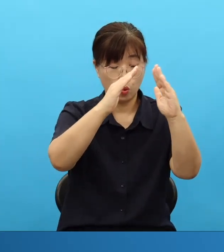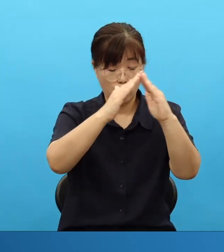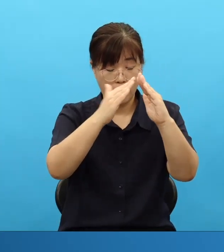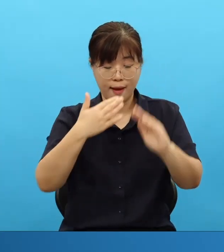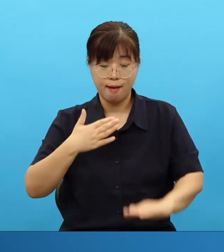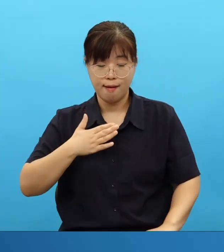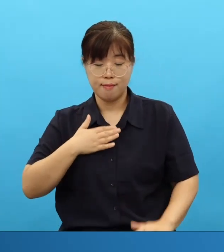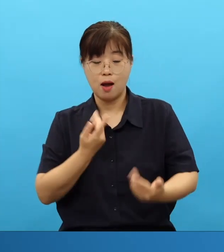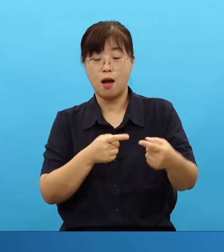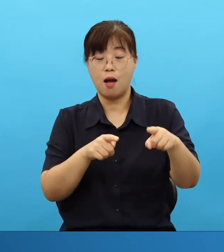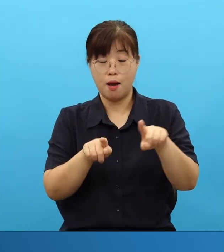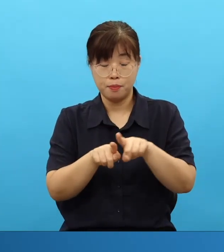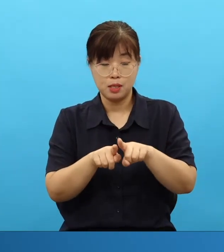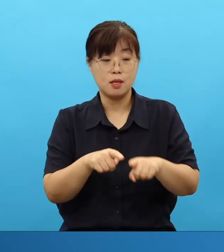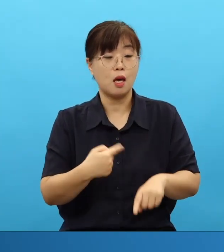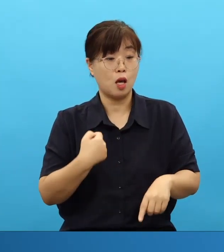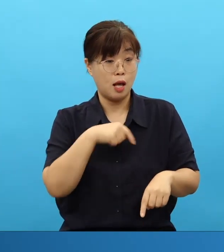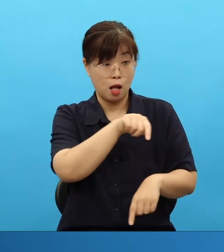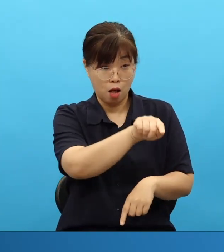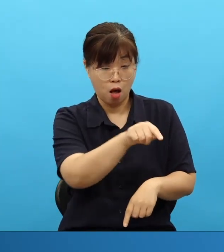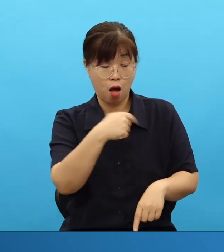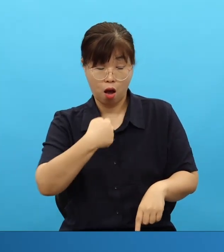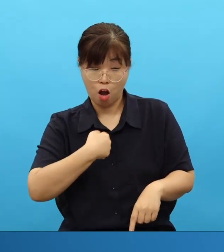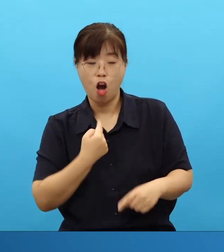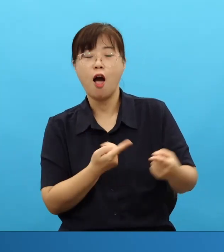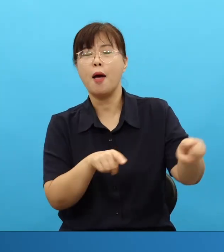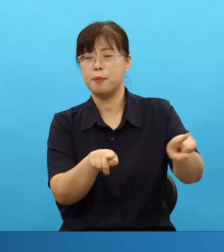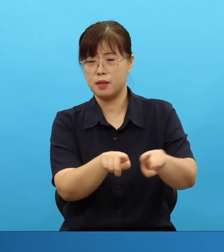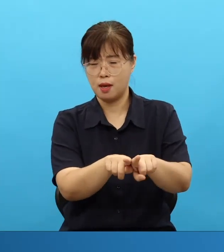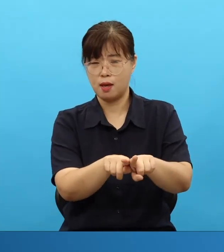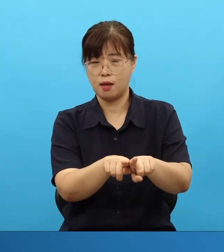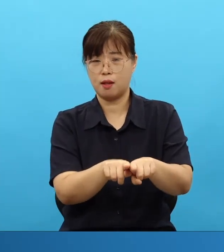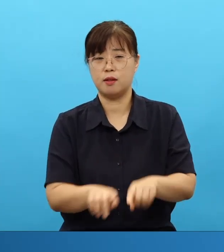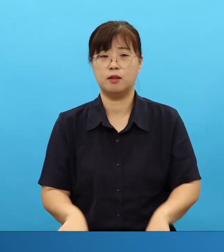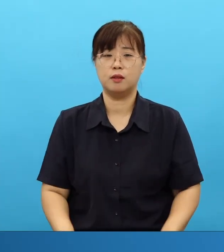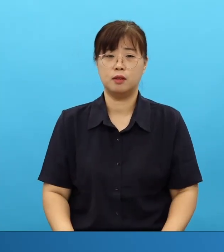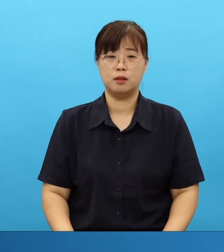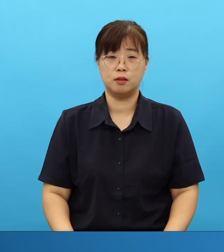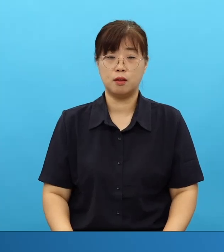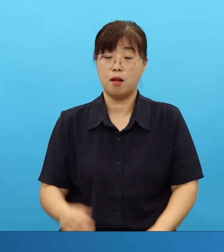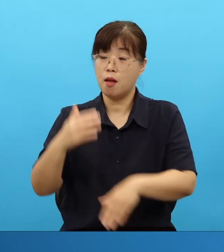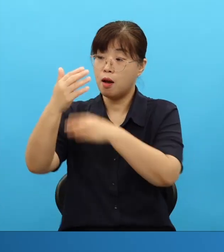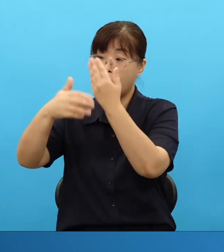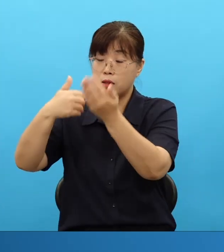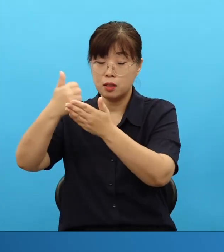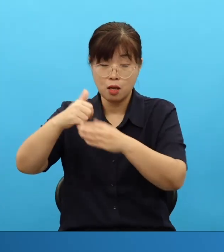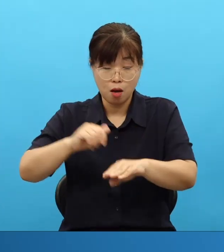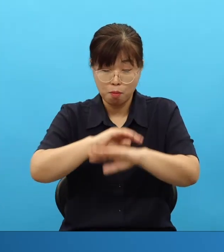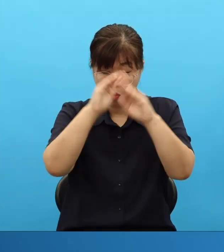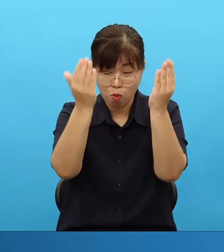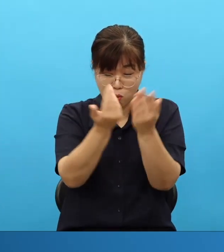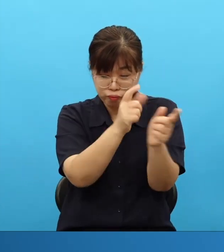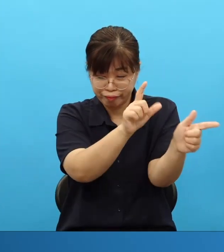하시 임마누엘 하나님은 모든 속에 역사하시는